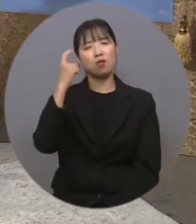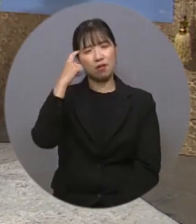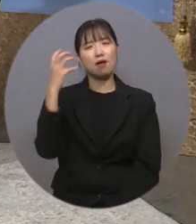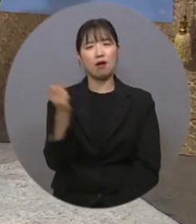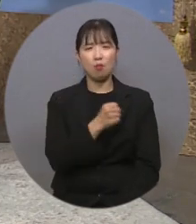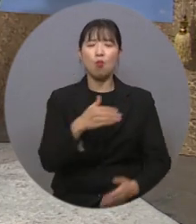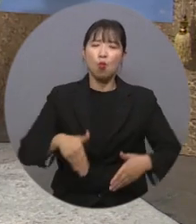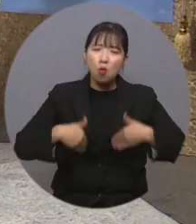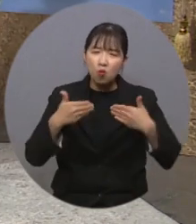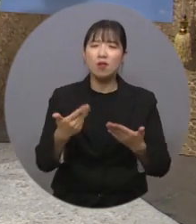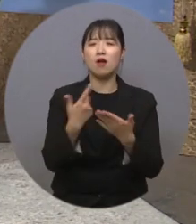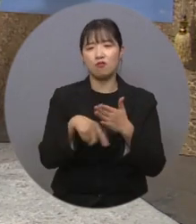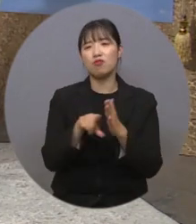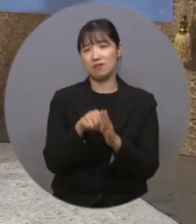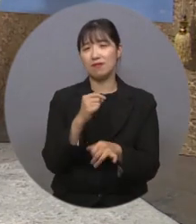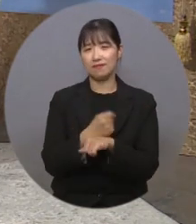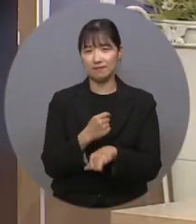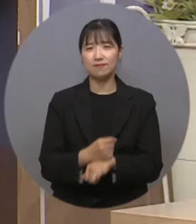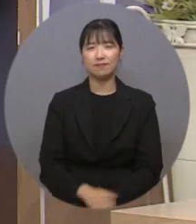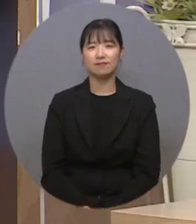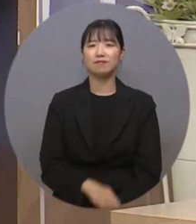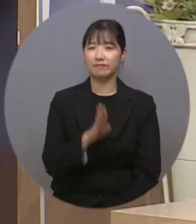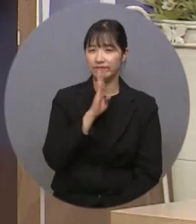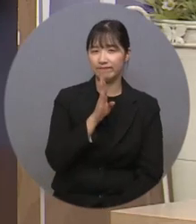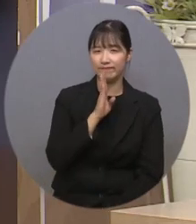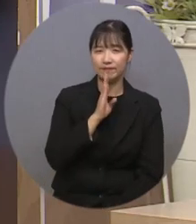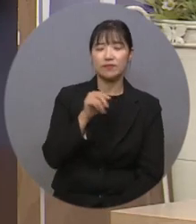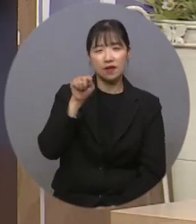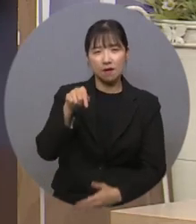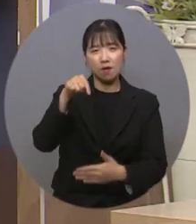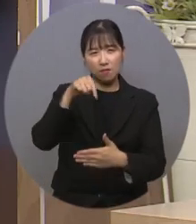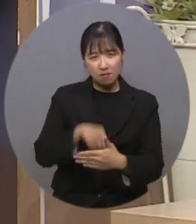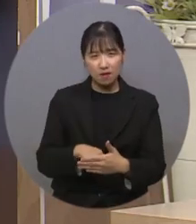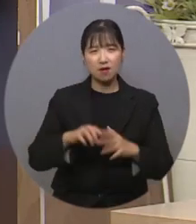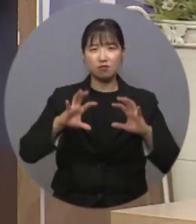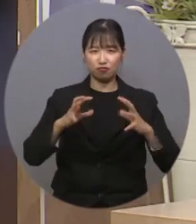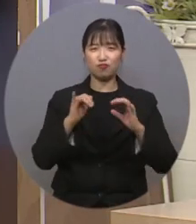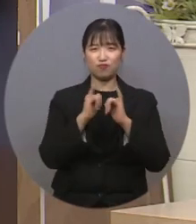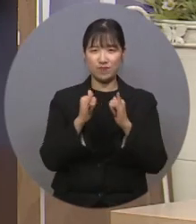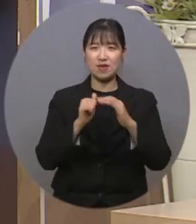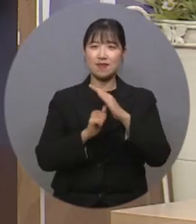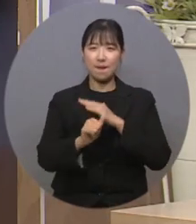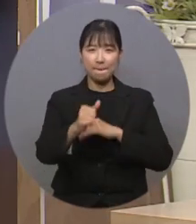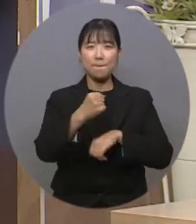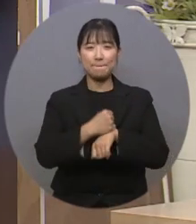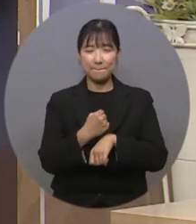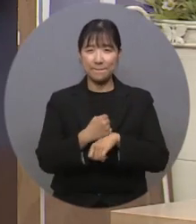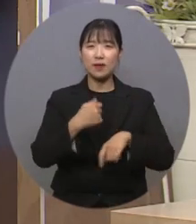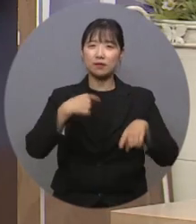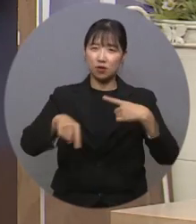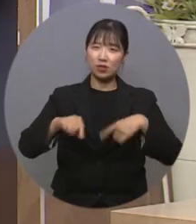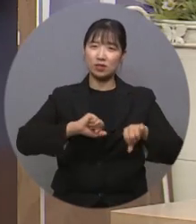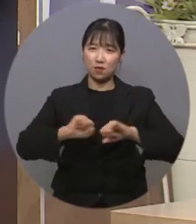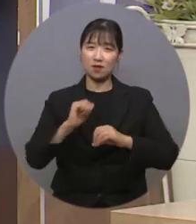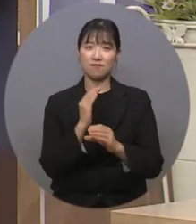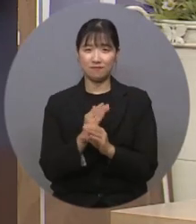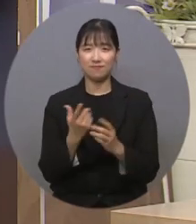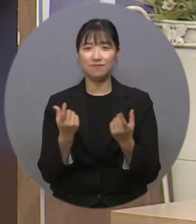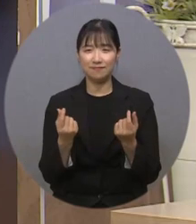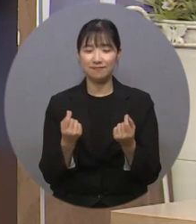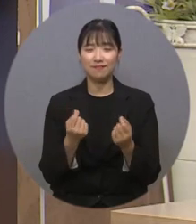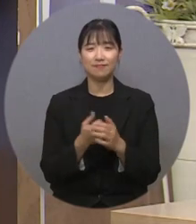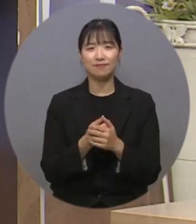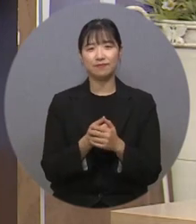그럼요. 봉사하기 위해 사는 거죠. 맞습니다. 그런 마음으로 이제 또 이 국민들을 대표해서 정치 활동을 하고 계실